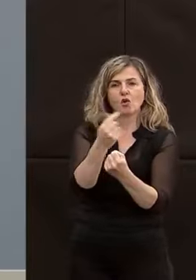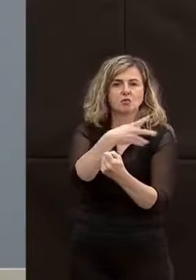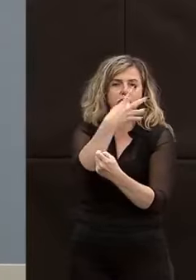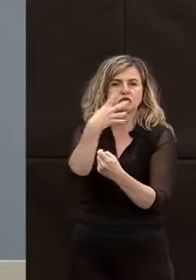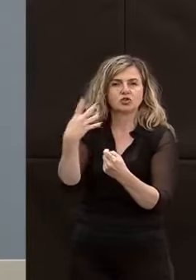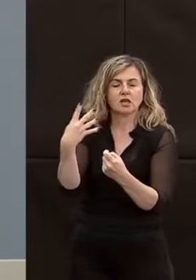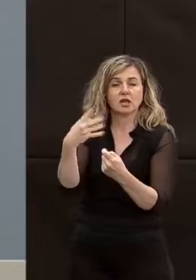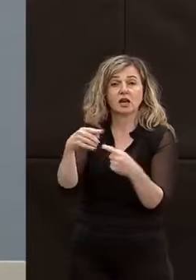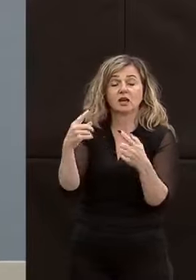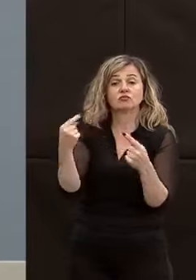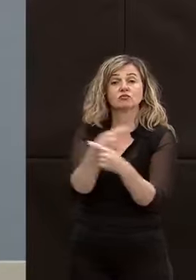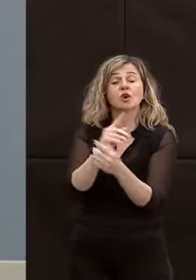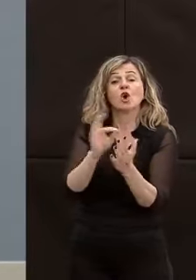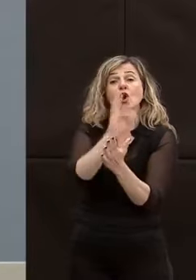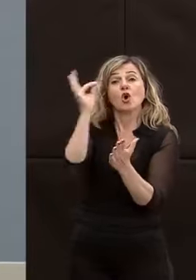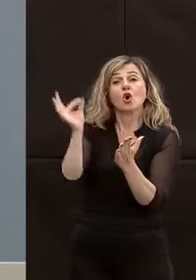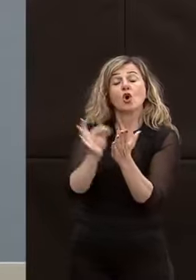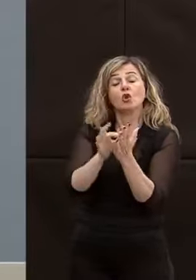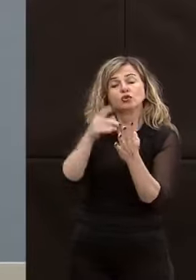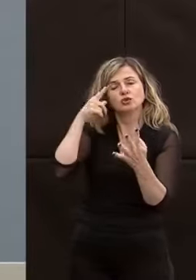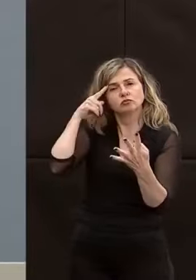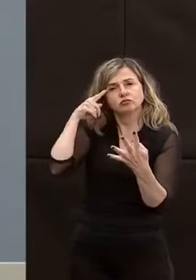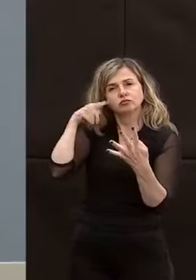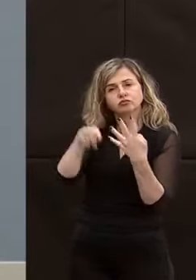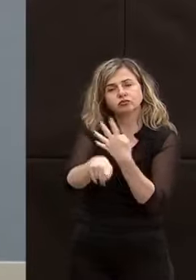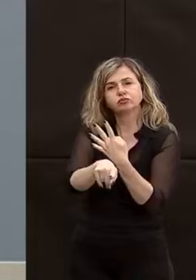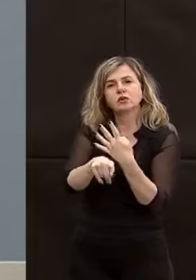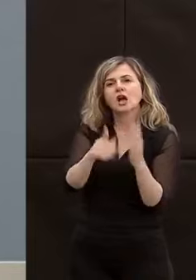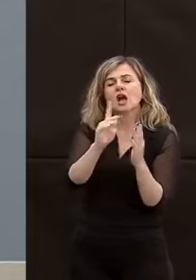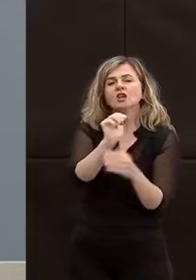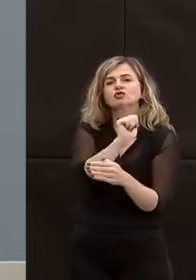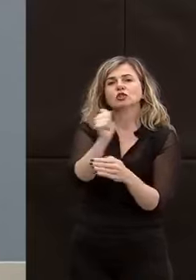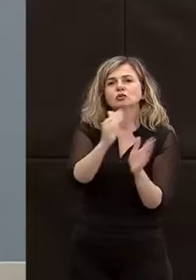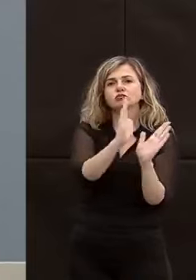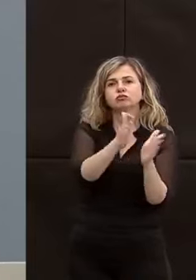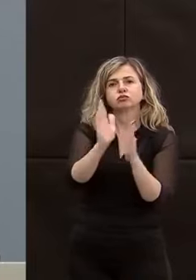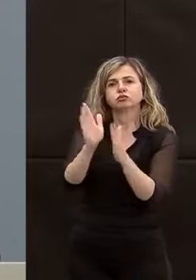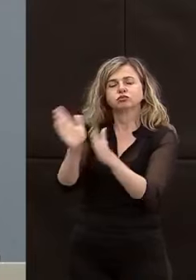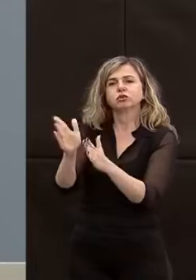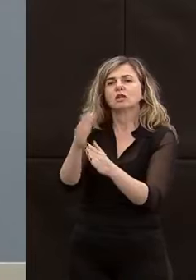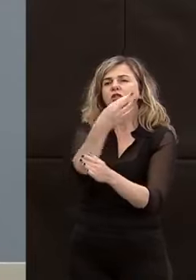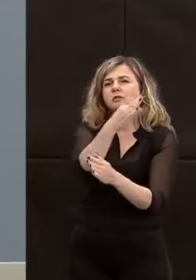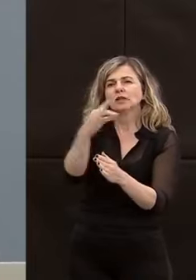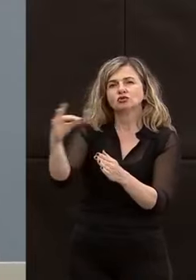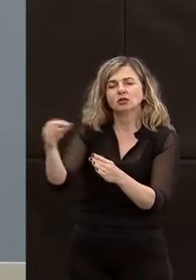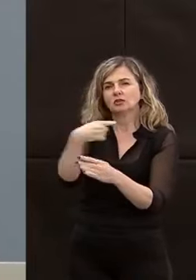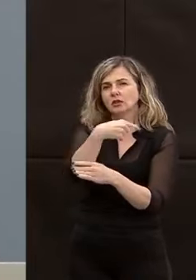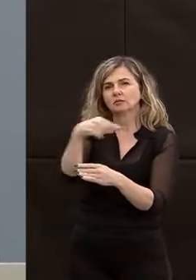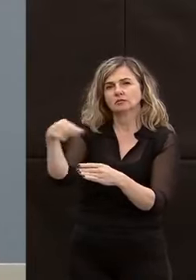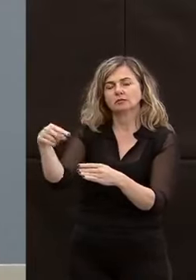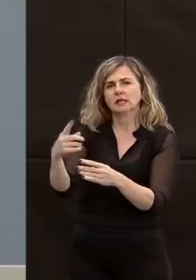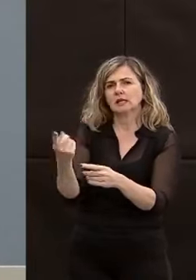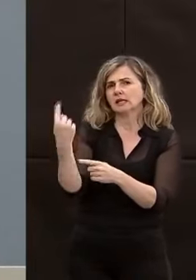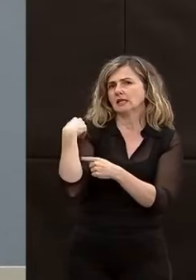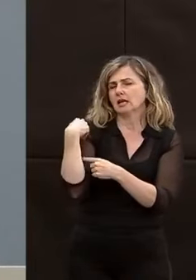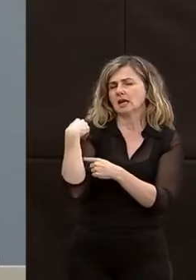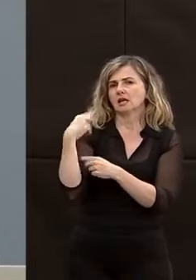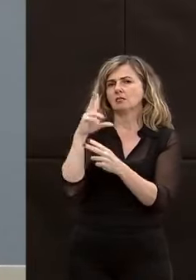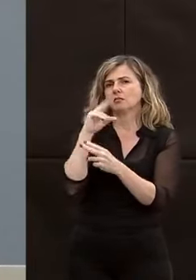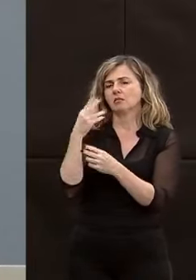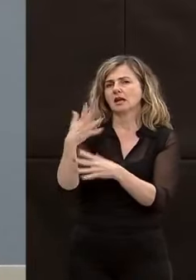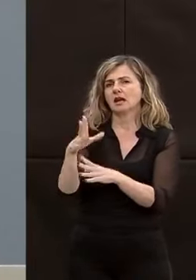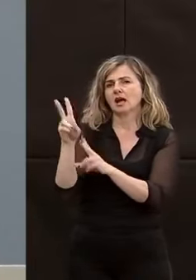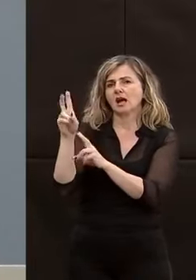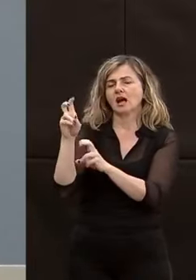generale oggi vogliamo entrare per settori nelle parti più specifiche quindi ieri abbiamo parlato del